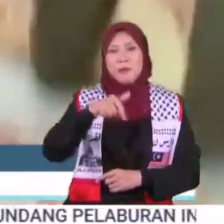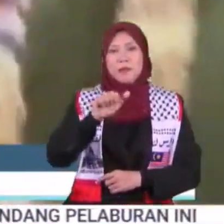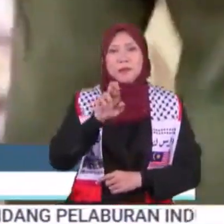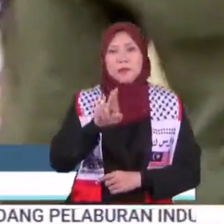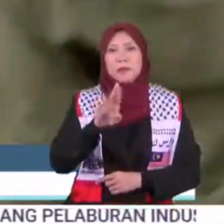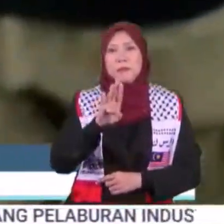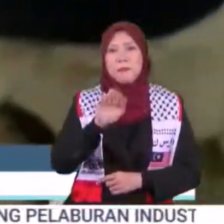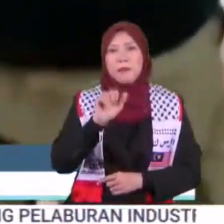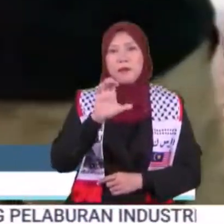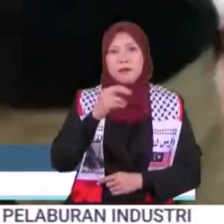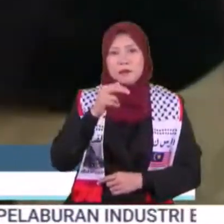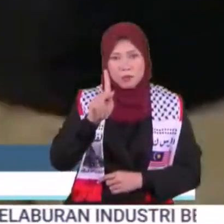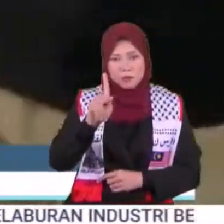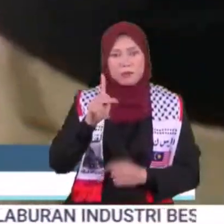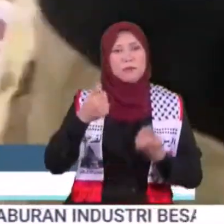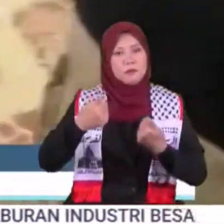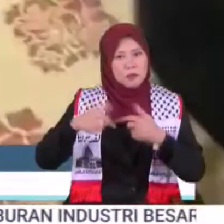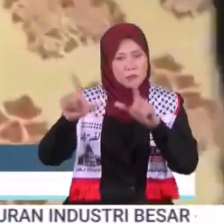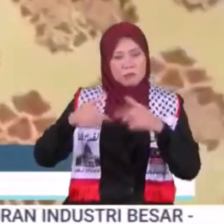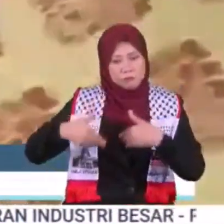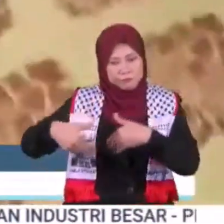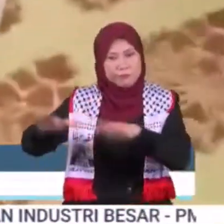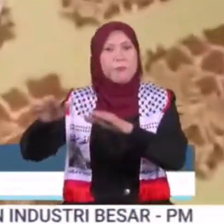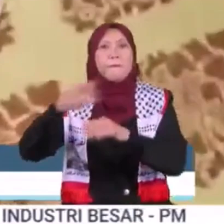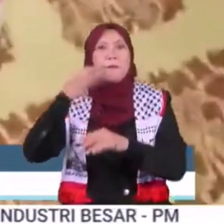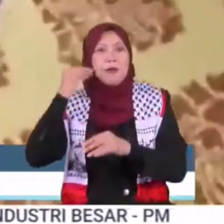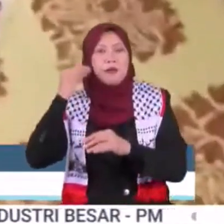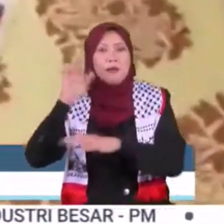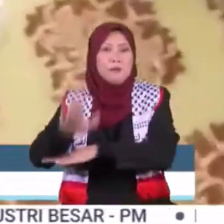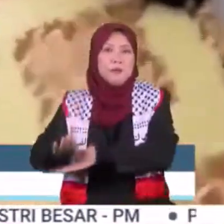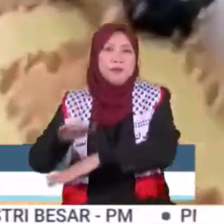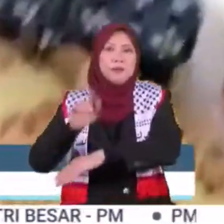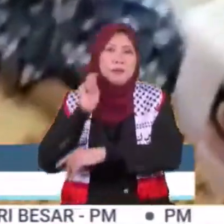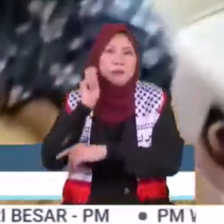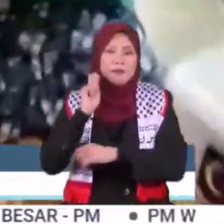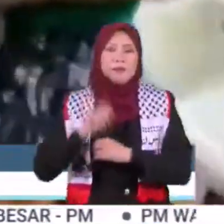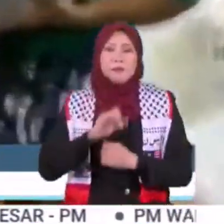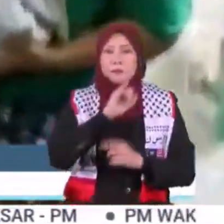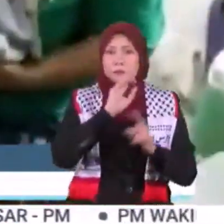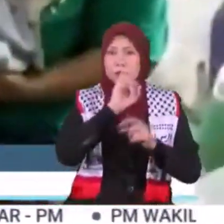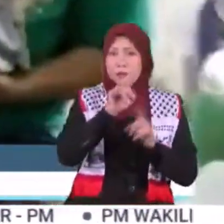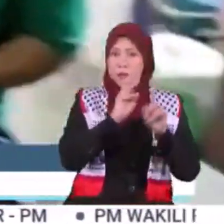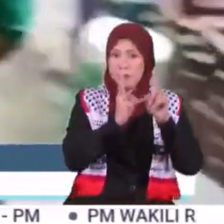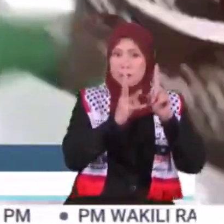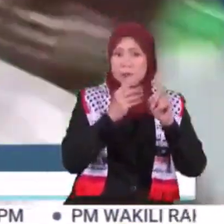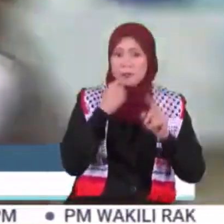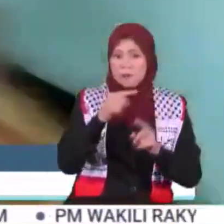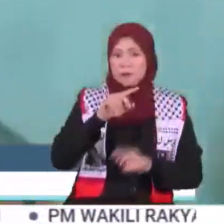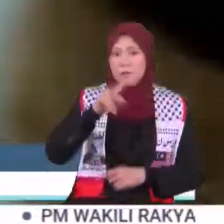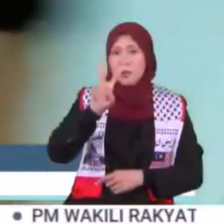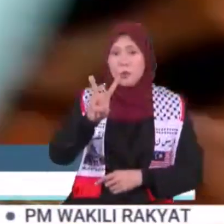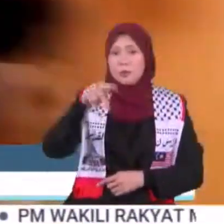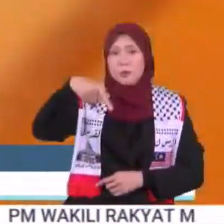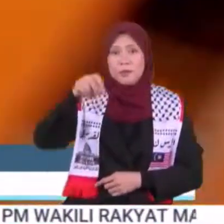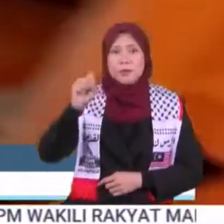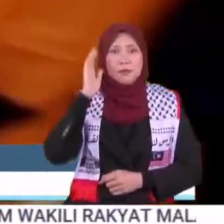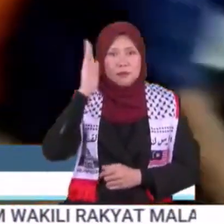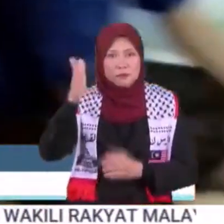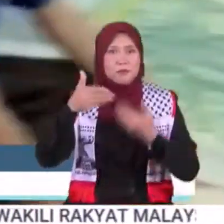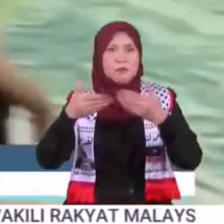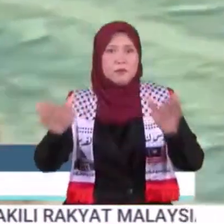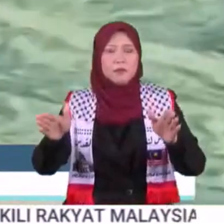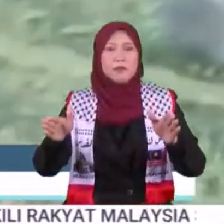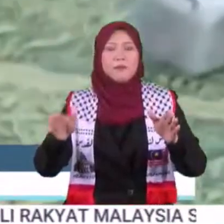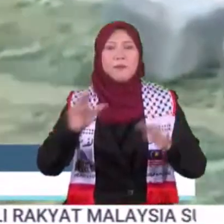bacok dibenarkan pulang ke rumah masing-masing petang tadi menurut info bencana JKM Hanya dua PPS masih beroperasi di pasir